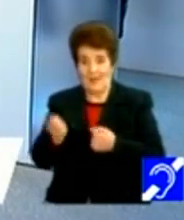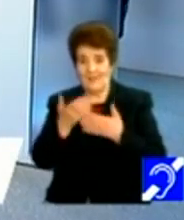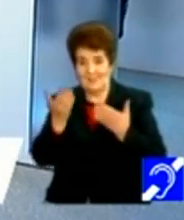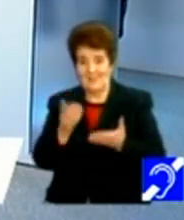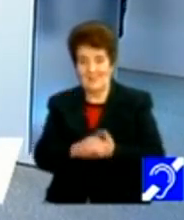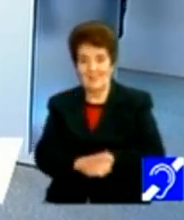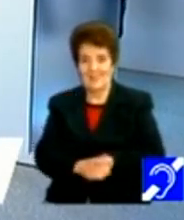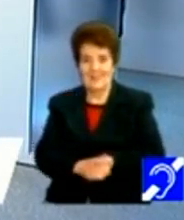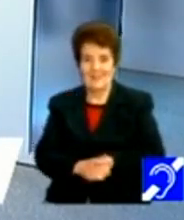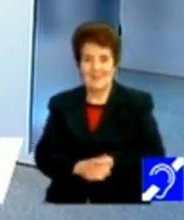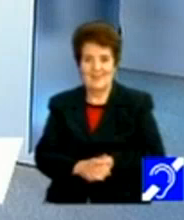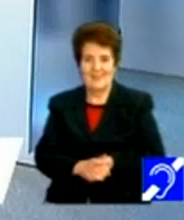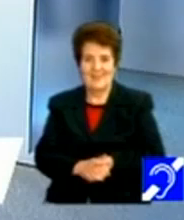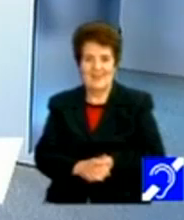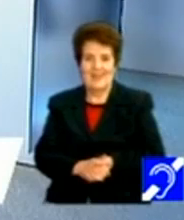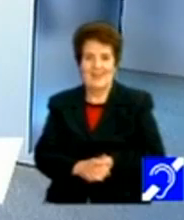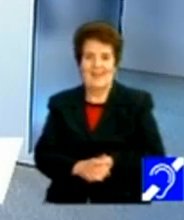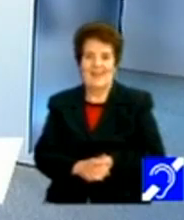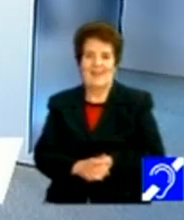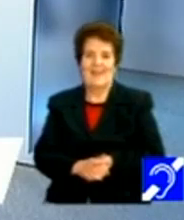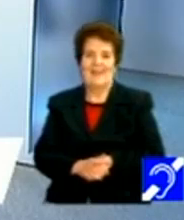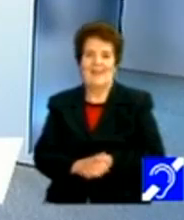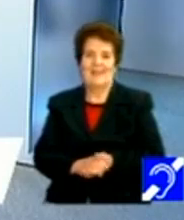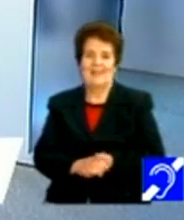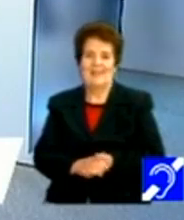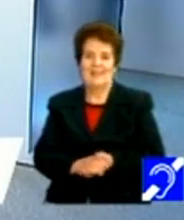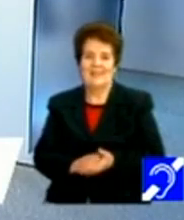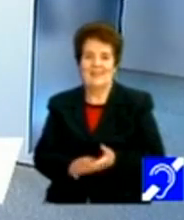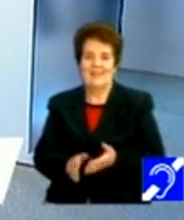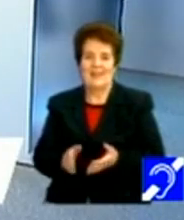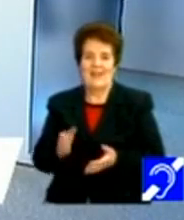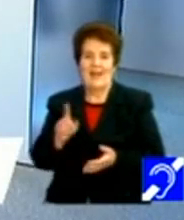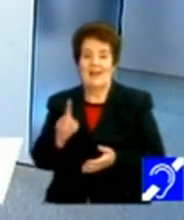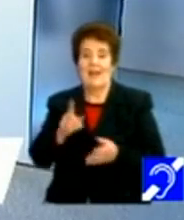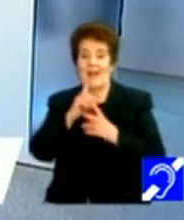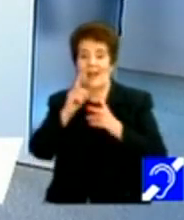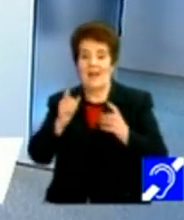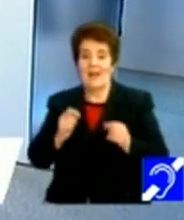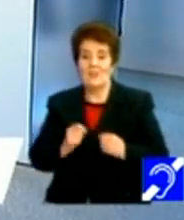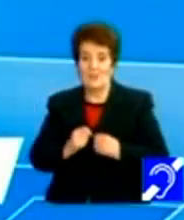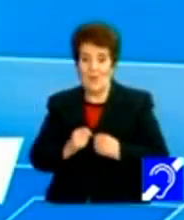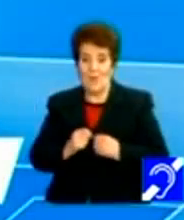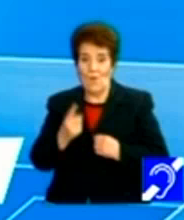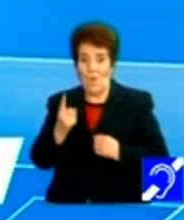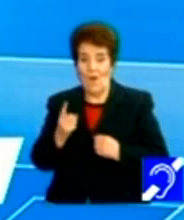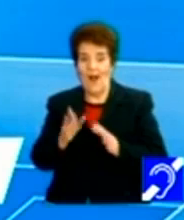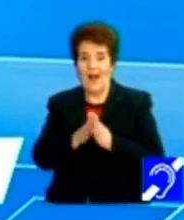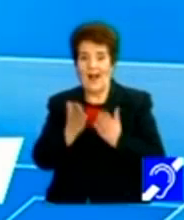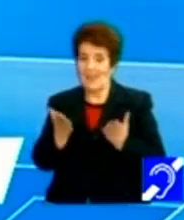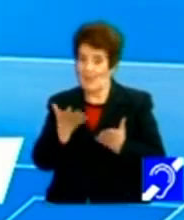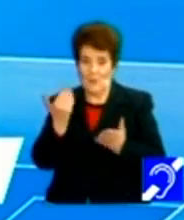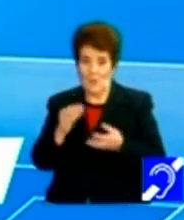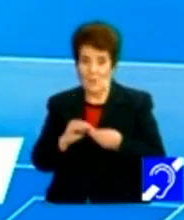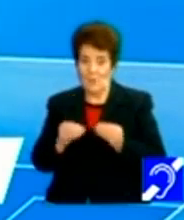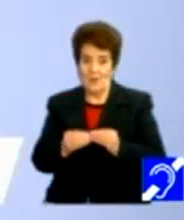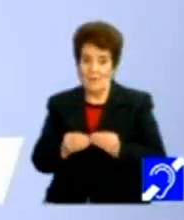Eu sunt fidel partidului, domnul Chirtoacă. Da, este o problemă. Da, mulțumesc. Cum vedeți să-mi dați cadou unui penal o carte? Nu este o problemă? Păi,